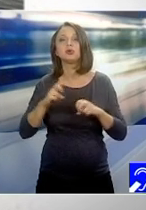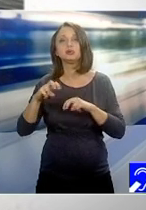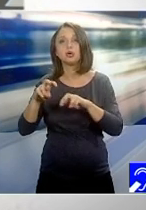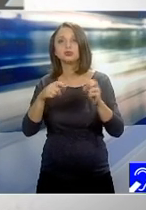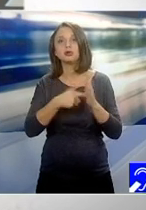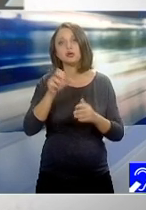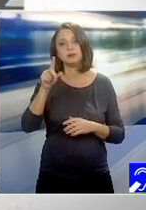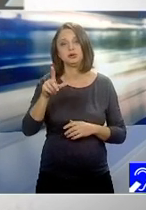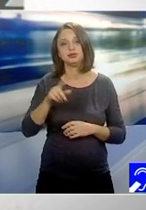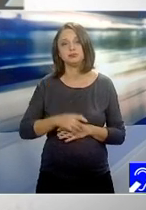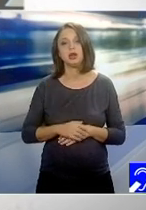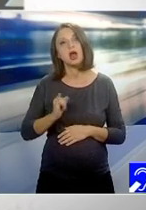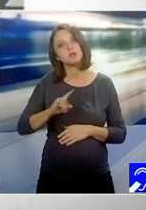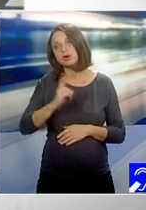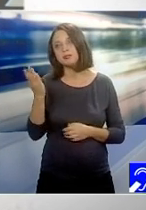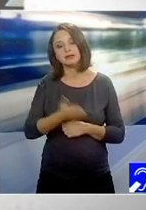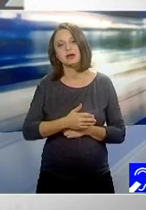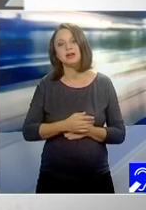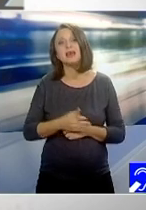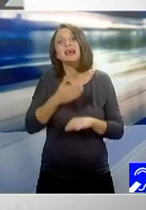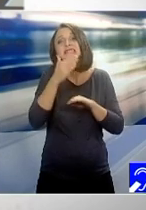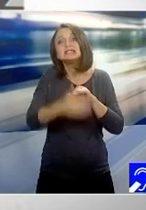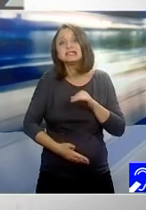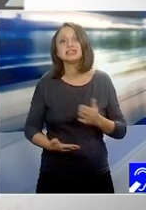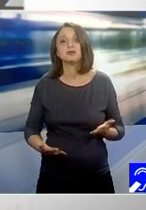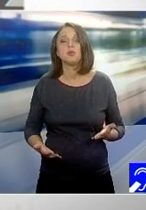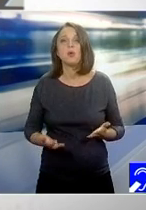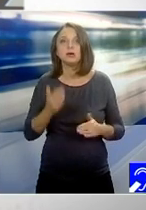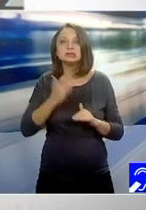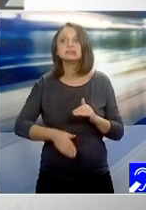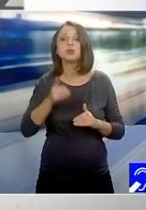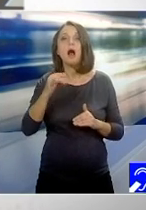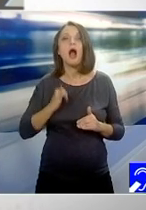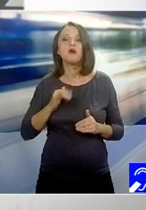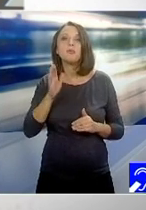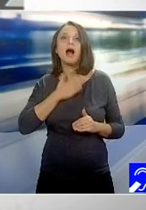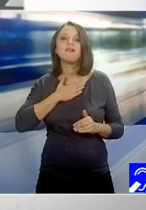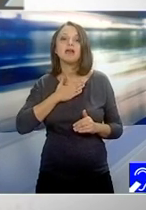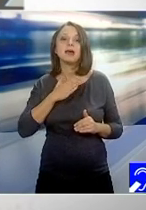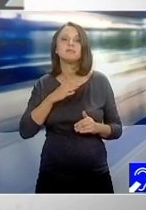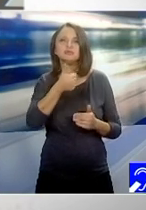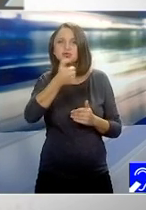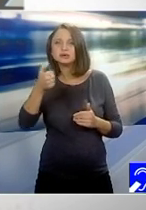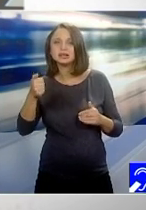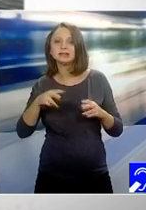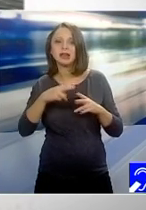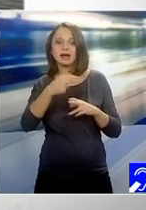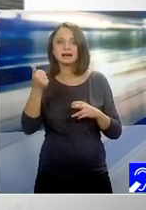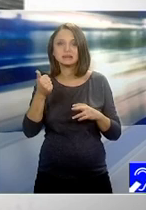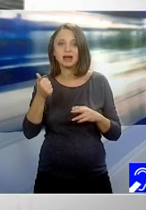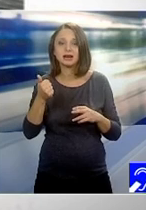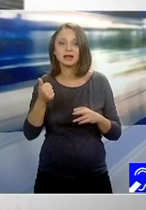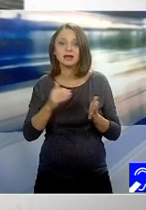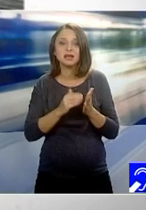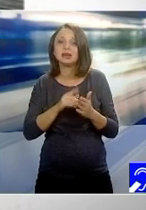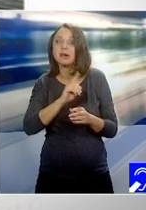s-au liniștit, nu se mai taie. Dar prea târziu, acum avem acolo sute de hectare complet. Acum vreau să știu, trebuia să nu faci